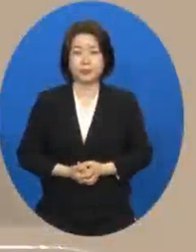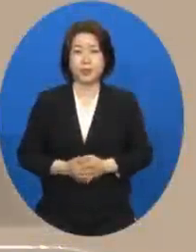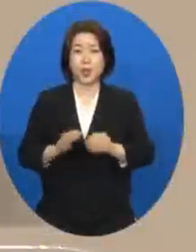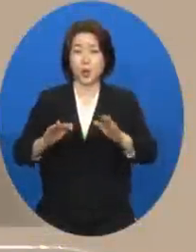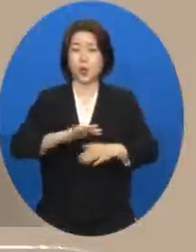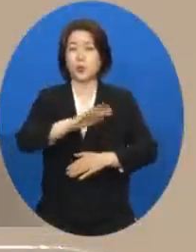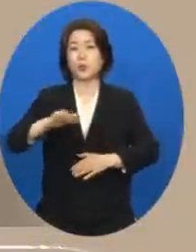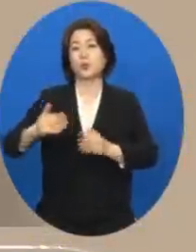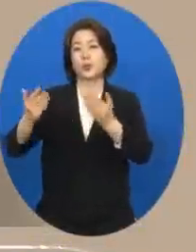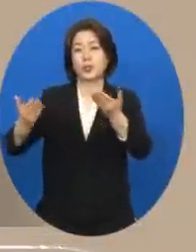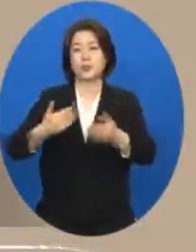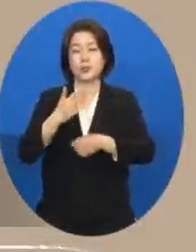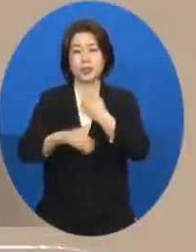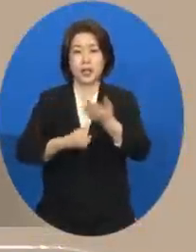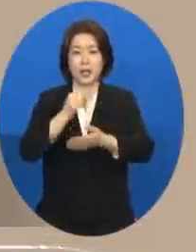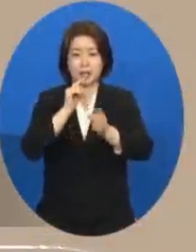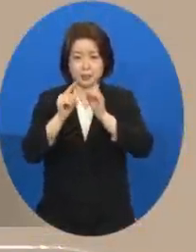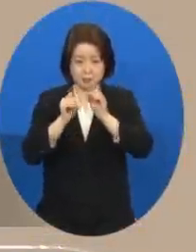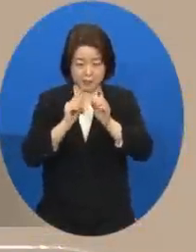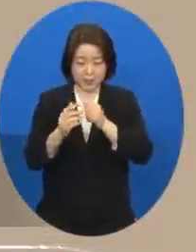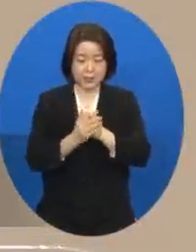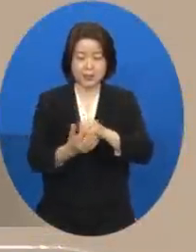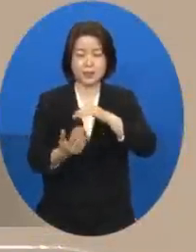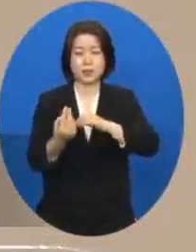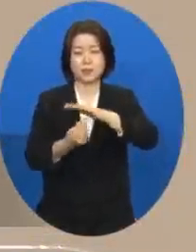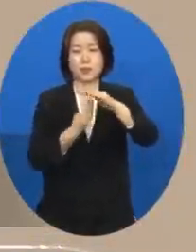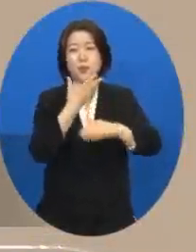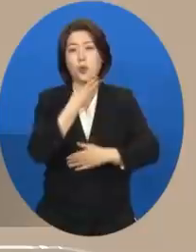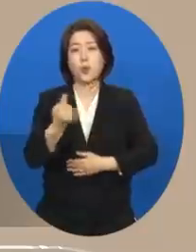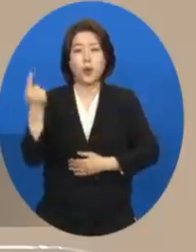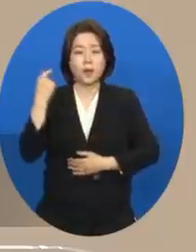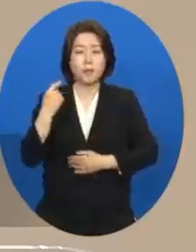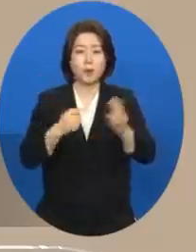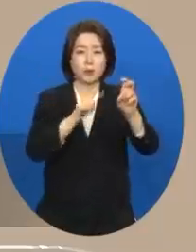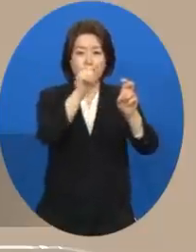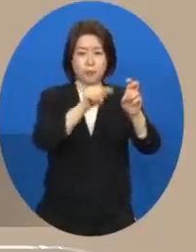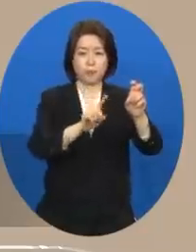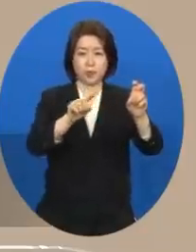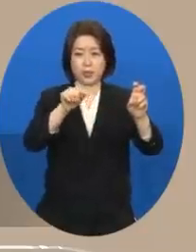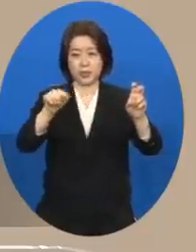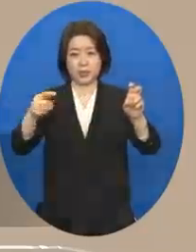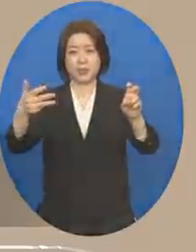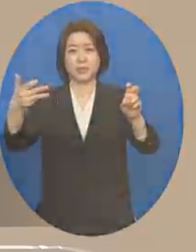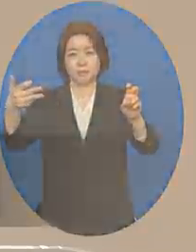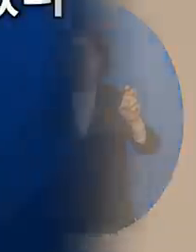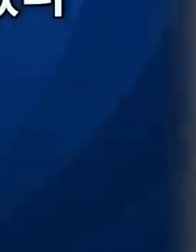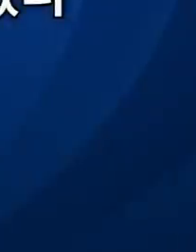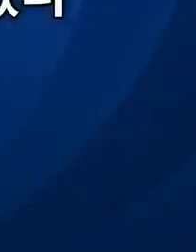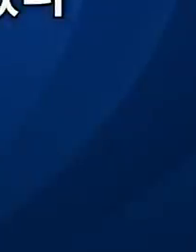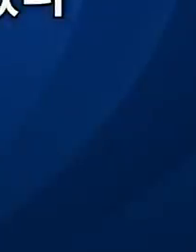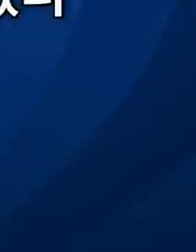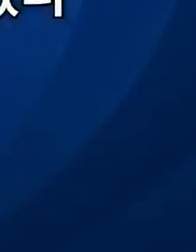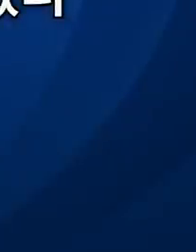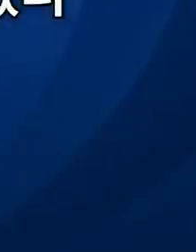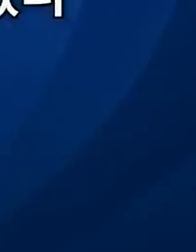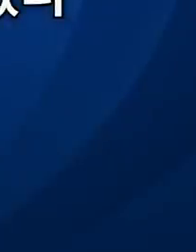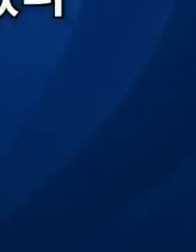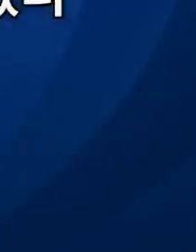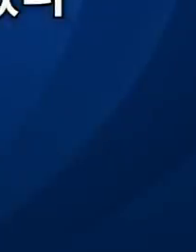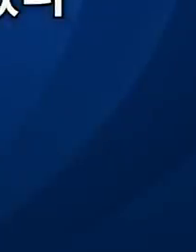오늘 우리에게 주시는 하나님의 말씀은 요한복음 20장 1 절로 습할 절까지 의 말씀입니다